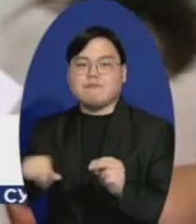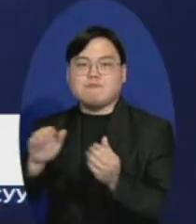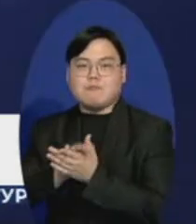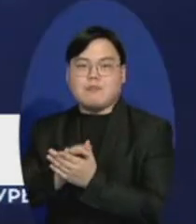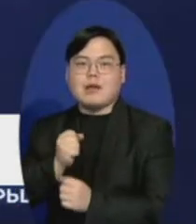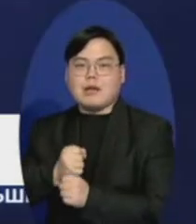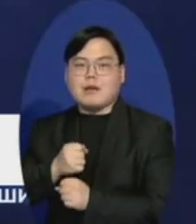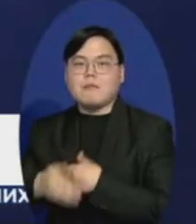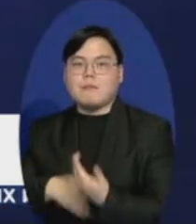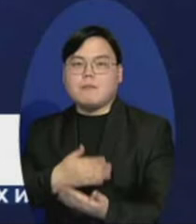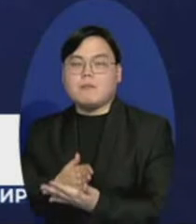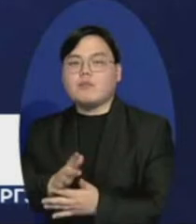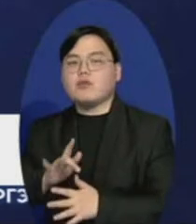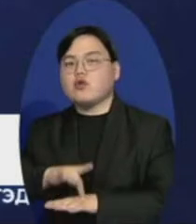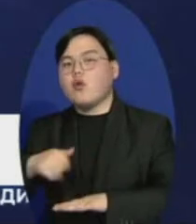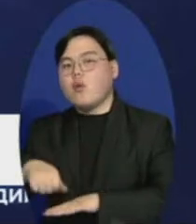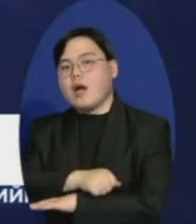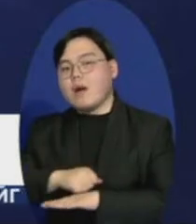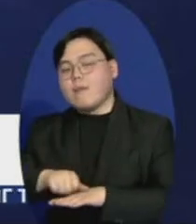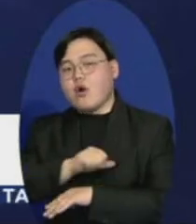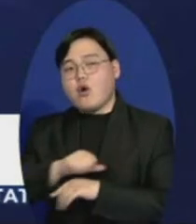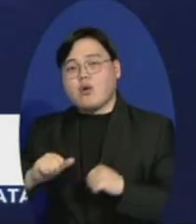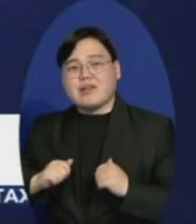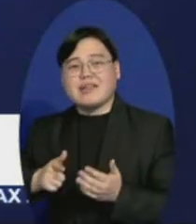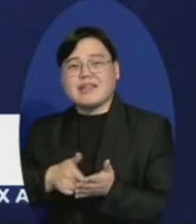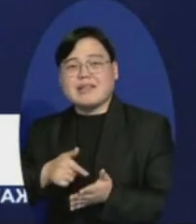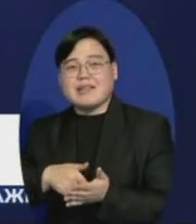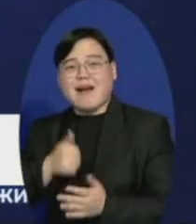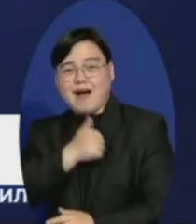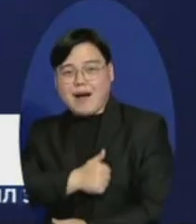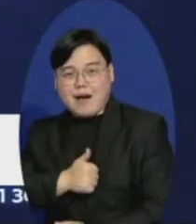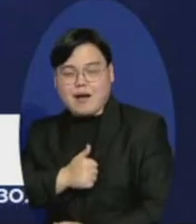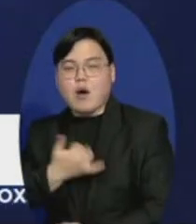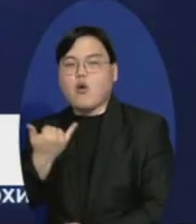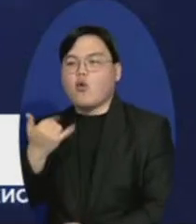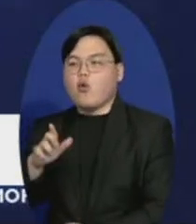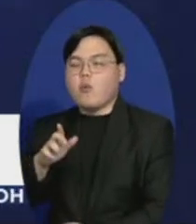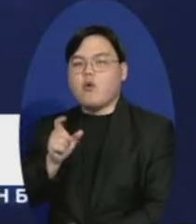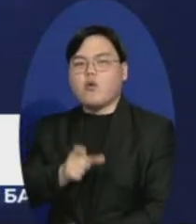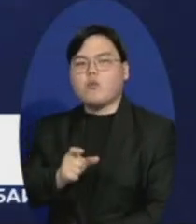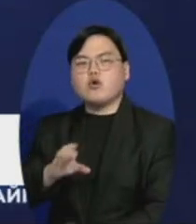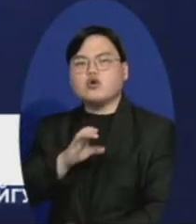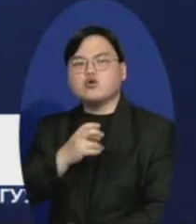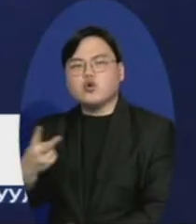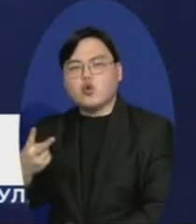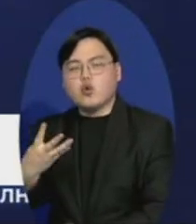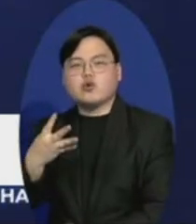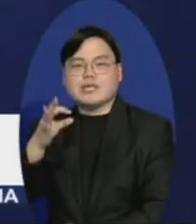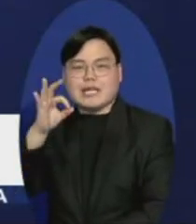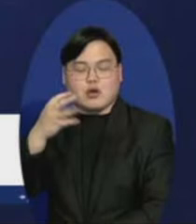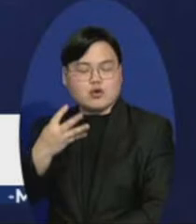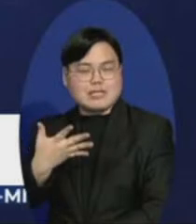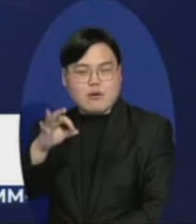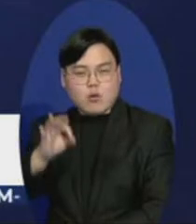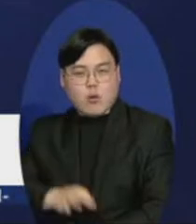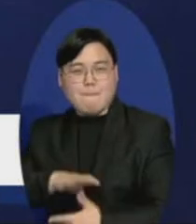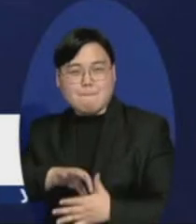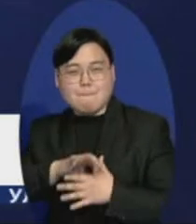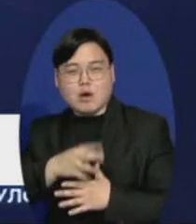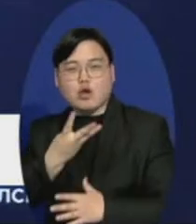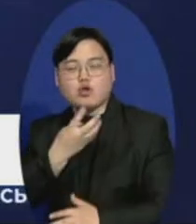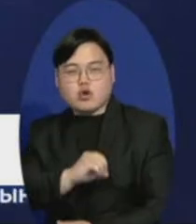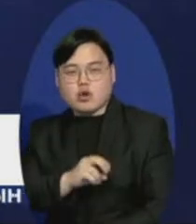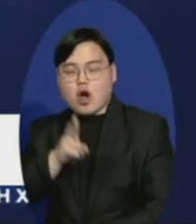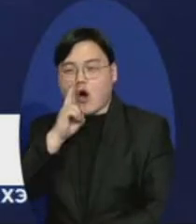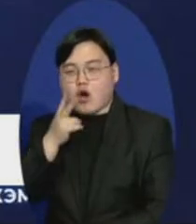байна. Төв аймаг өөрийн хэрэгцээг хангахын зэрэгцээ Улаанбаатар хотын хүн амын сүүний 45%, махны 40%, төмс